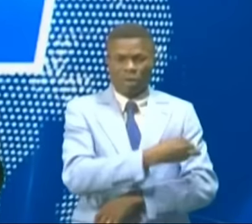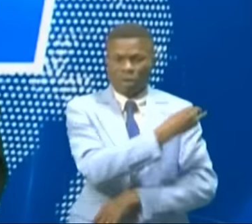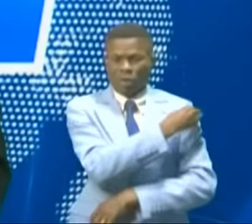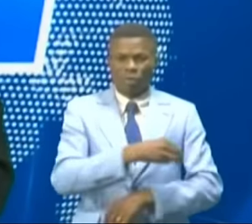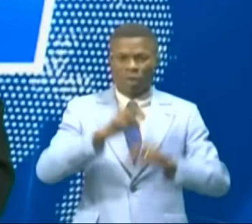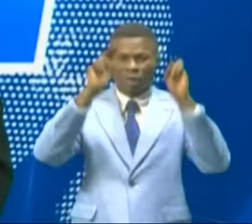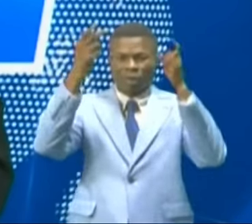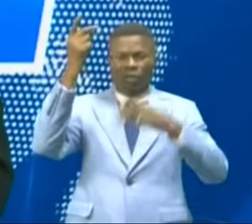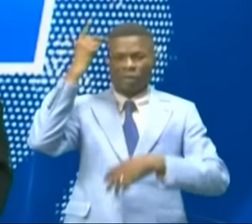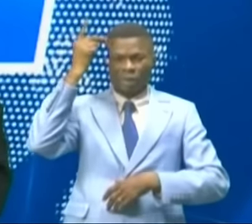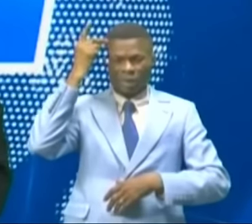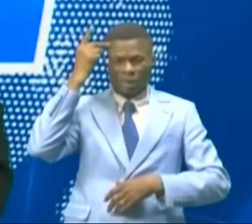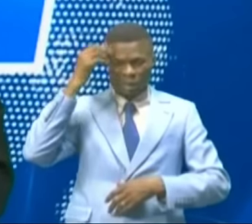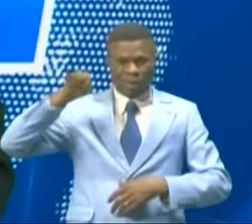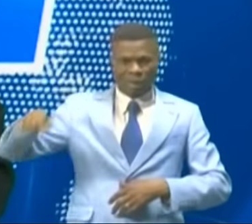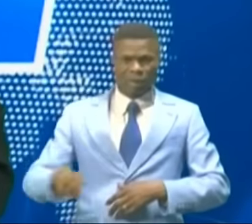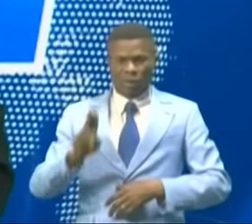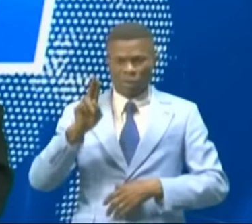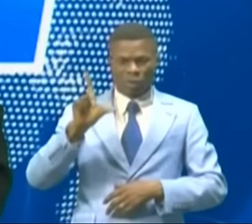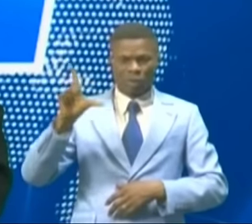Kinshasa,